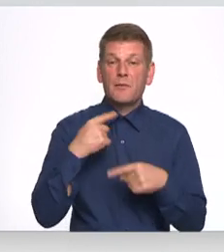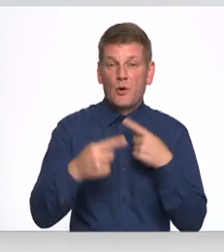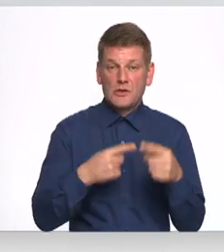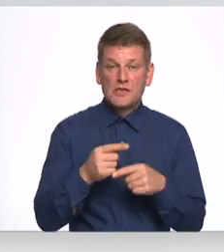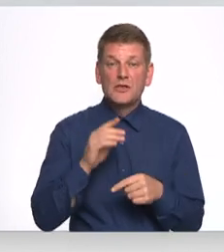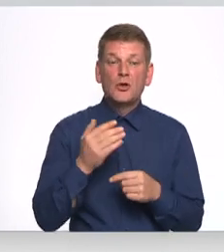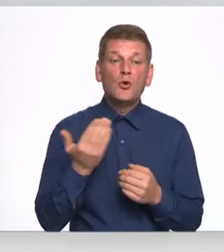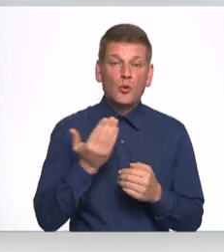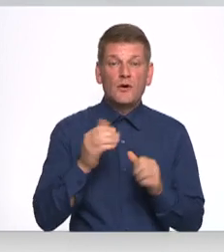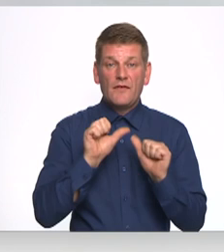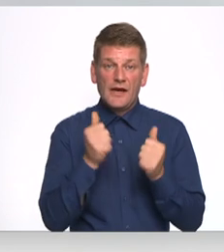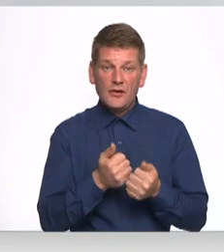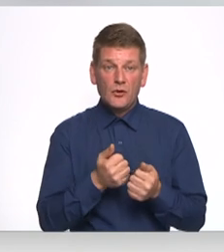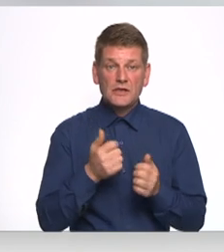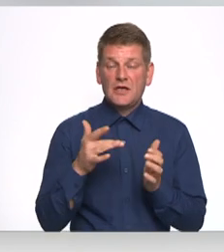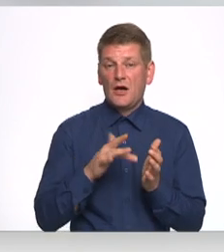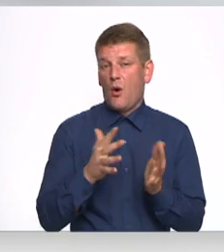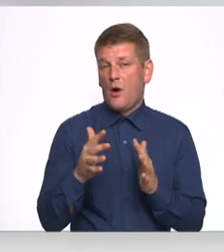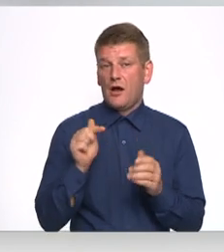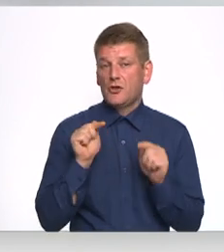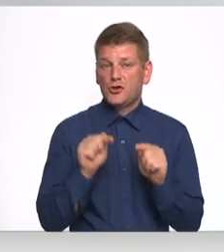kur veidojās kaut kādas šīs te